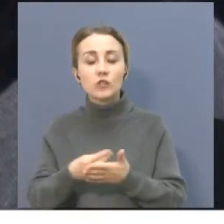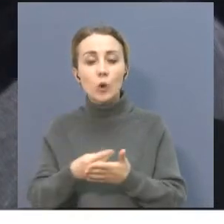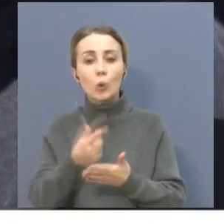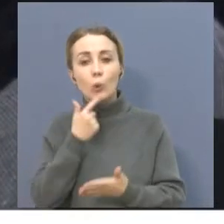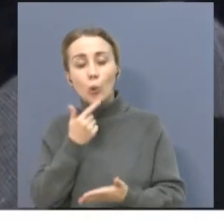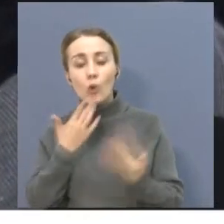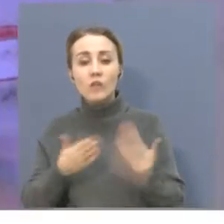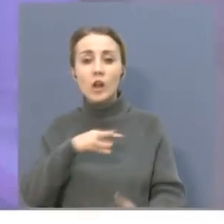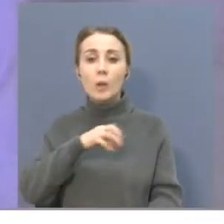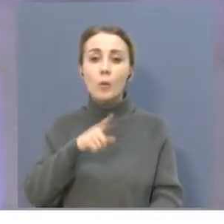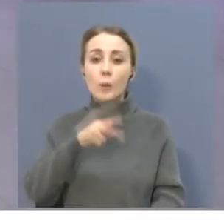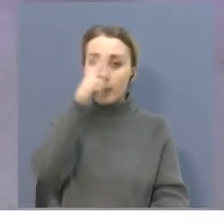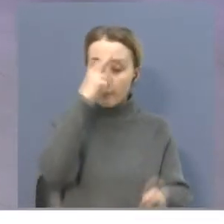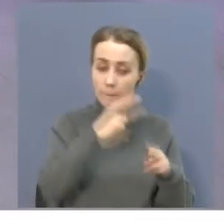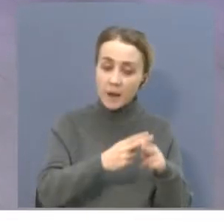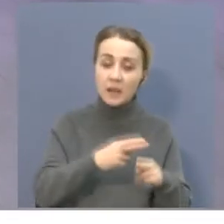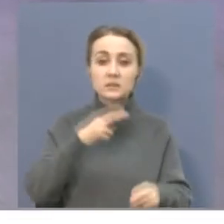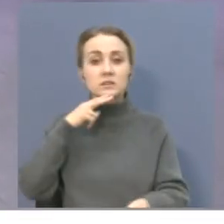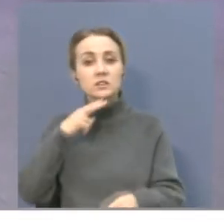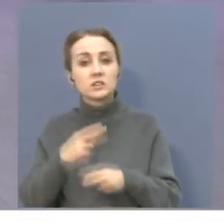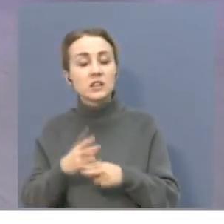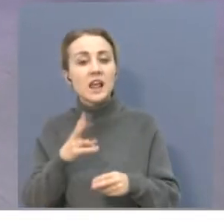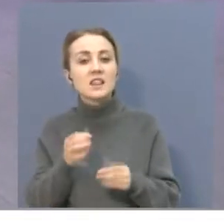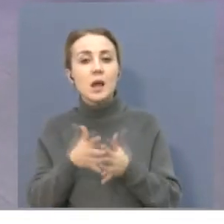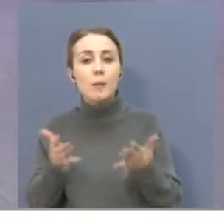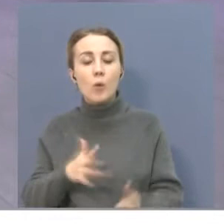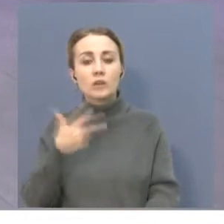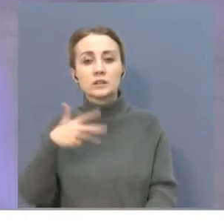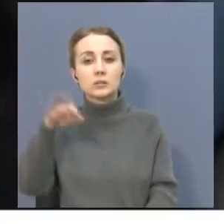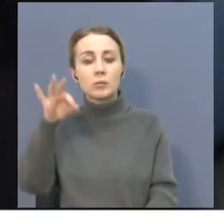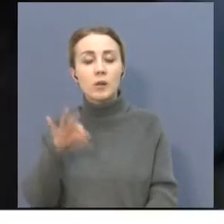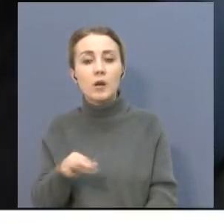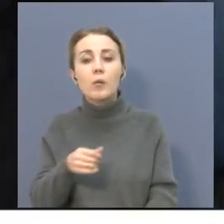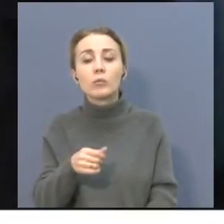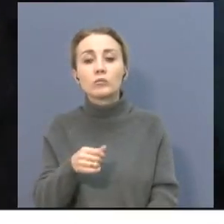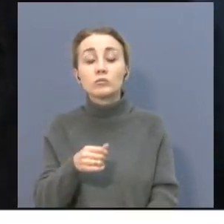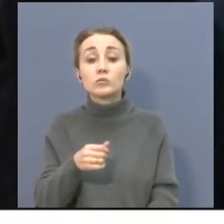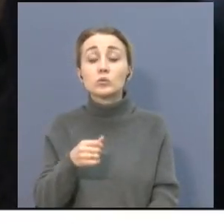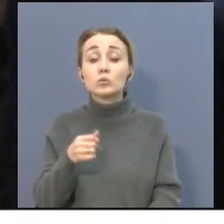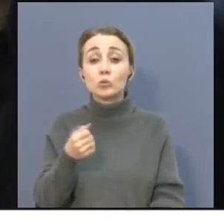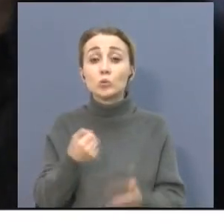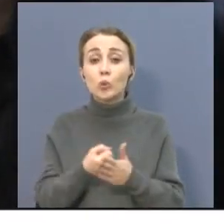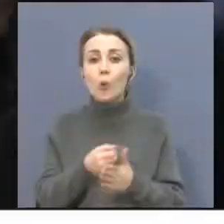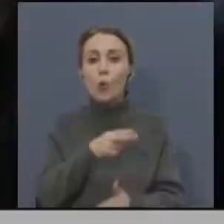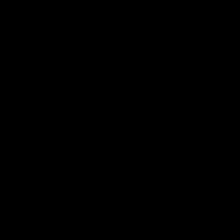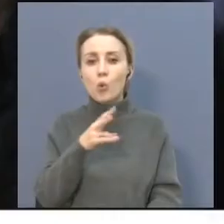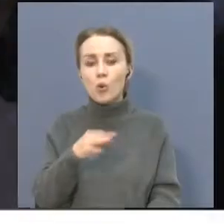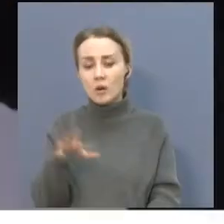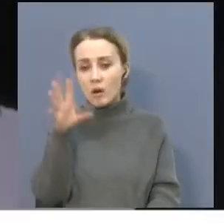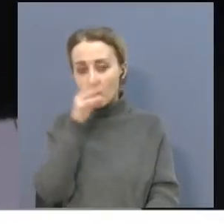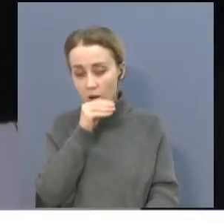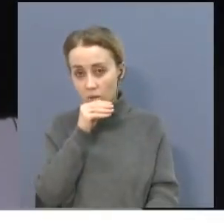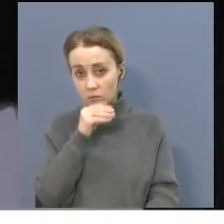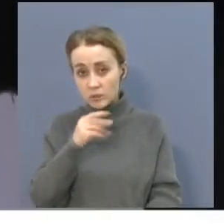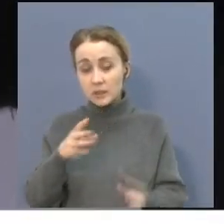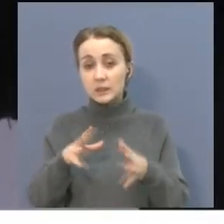болу ықтималдылығы 30%-тен аспайды. Отбасындағы 10 баланың ішінен ешбірінікі сәйкес келмеуі әбден мүмкін. Егер